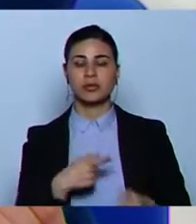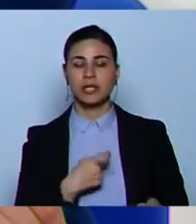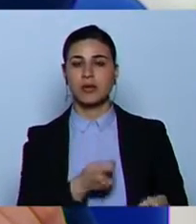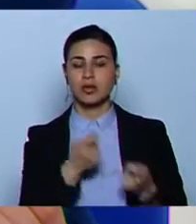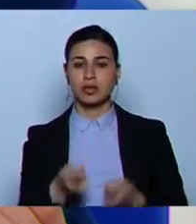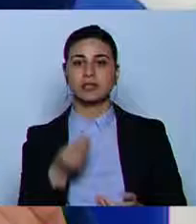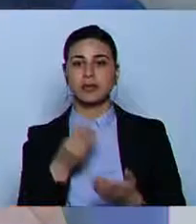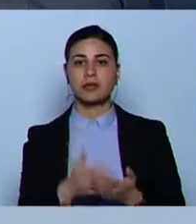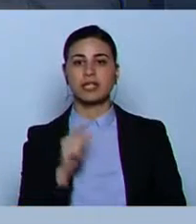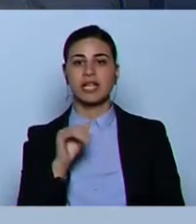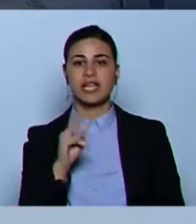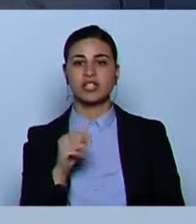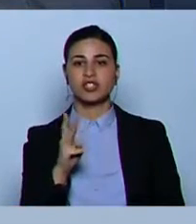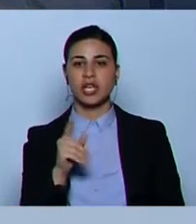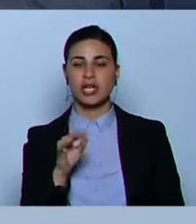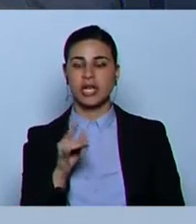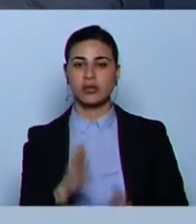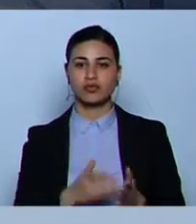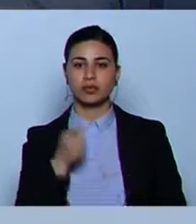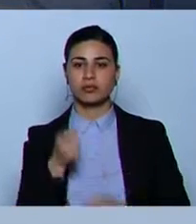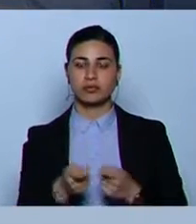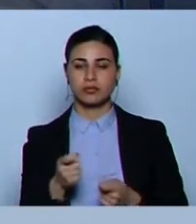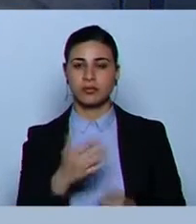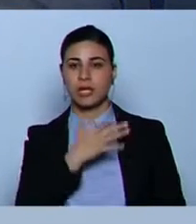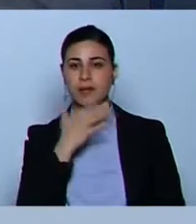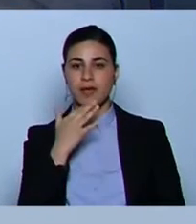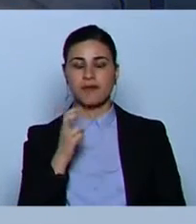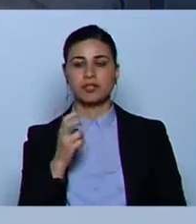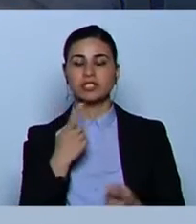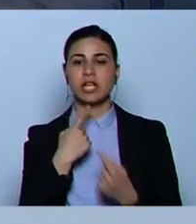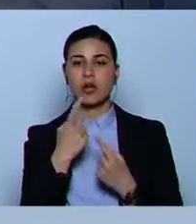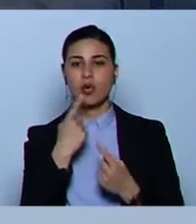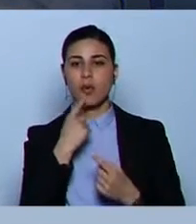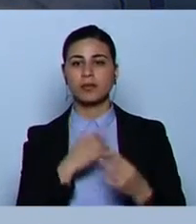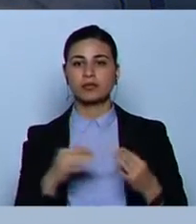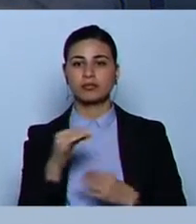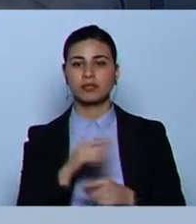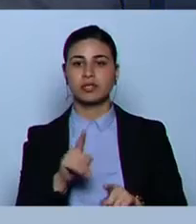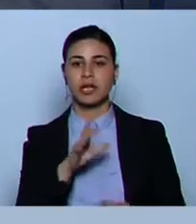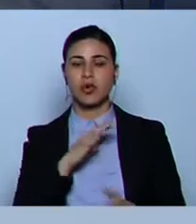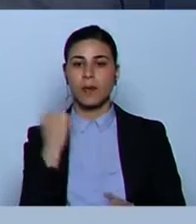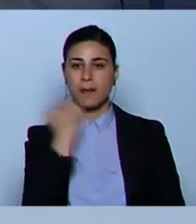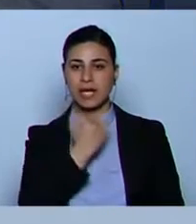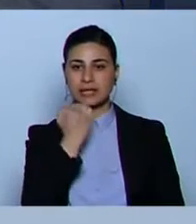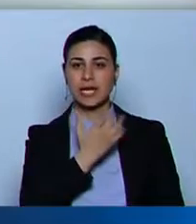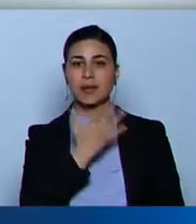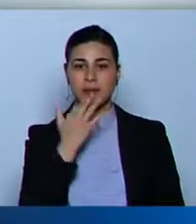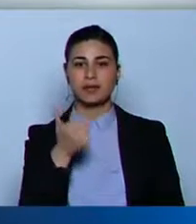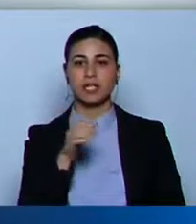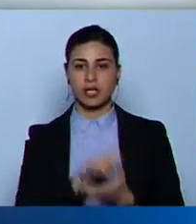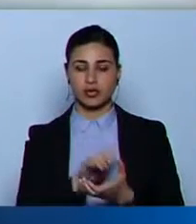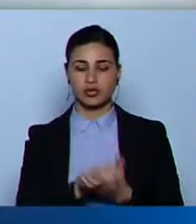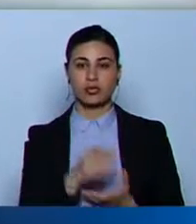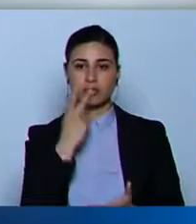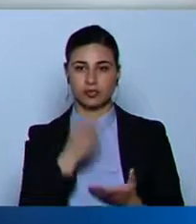მოგიტანოთ ბატონი თენგიზ შერგელაშვილის მომართვის საფუძველზე მთელი რიგი საკონსულტაციო სარეკომენდაციო მასალები და თქვენ ძალიან კარგად იცნობთ ბატონ თენგიზს